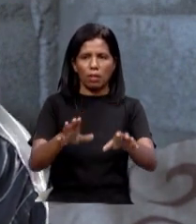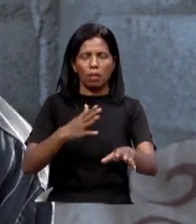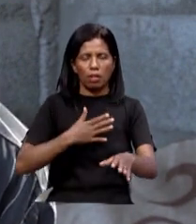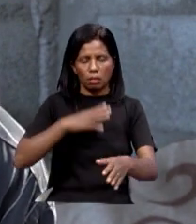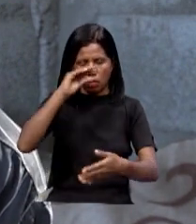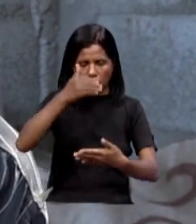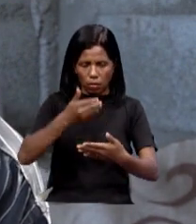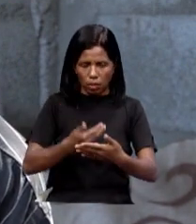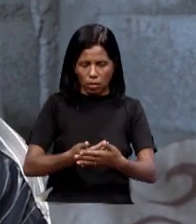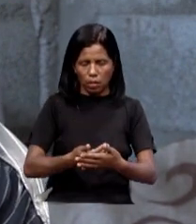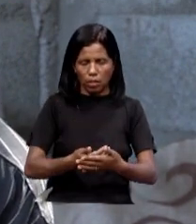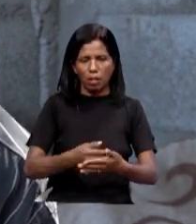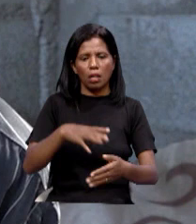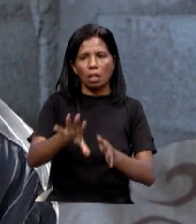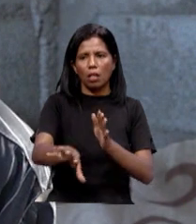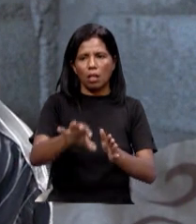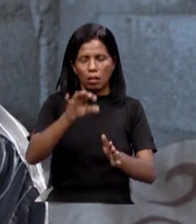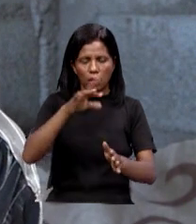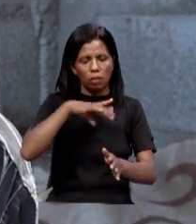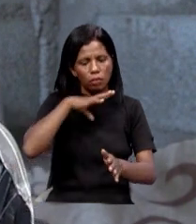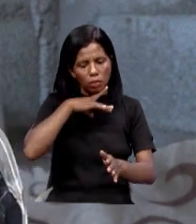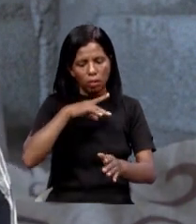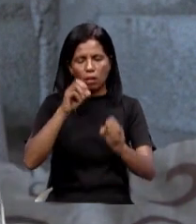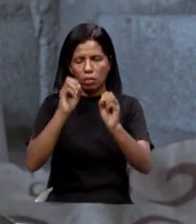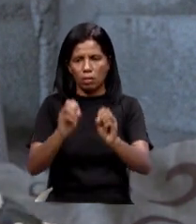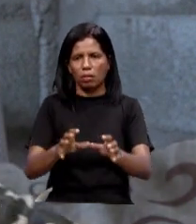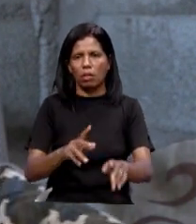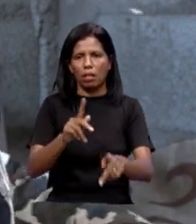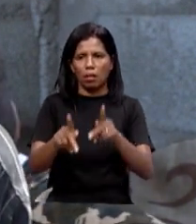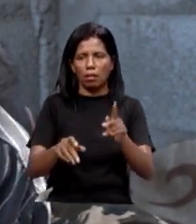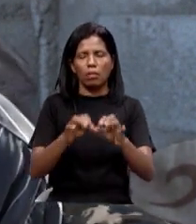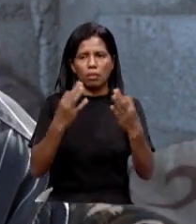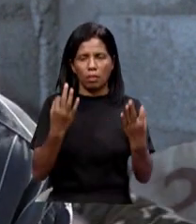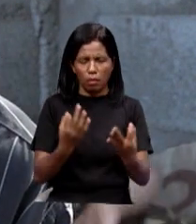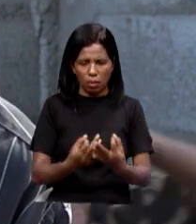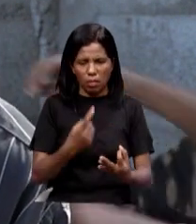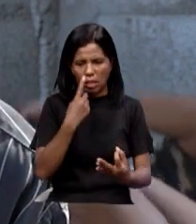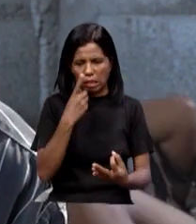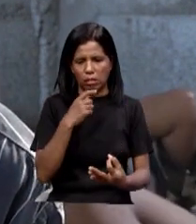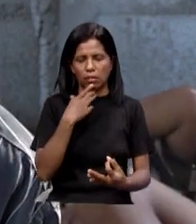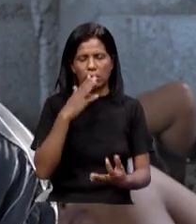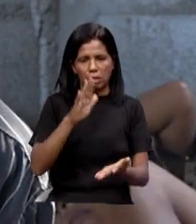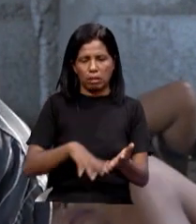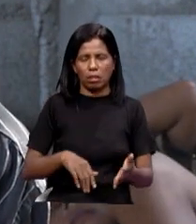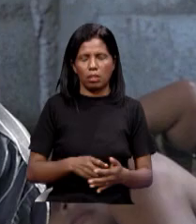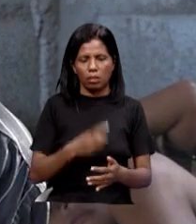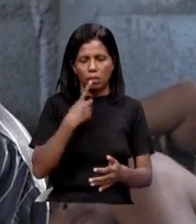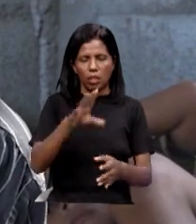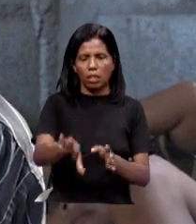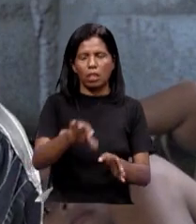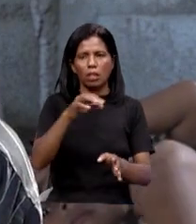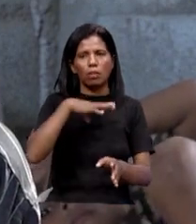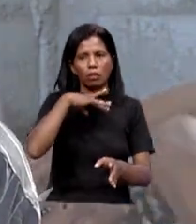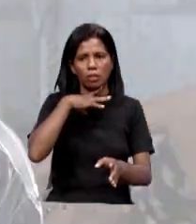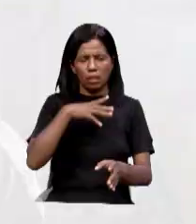bahwa kili di sampah, aku kaya sampah maka. Ya ma balu, familia balu akhirnya kau. Bapak kili sampah nih saya